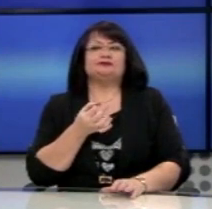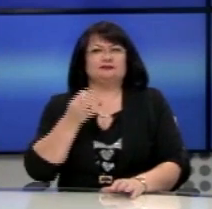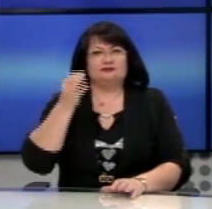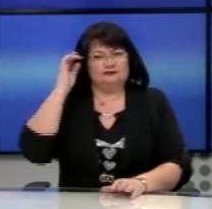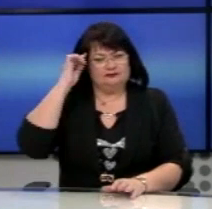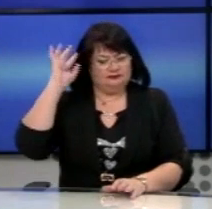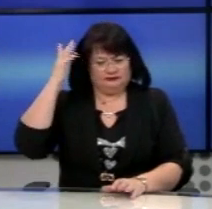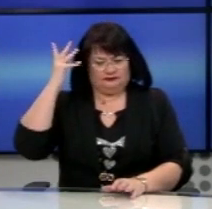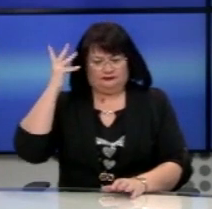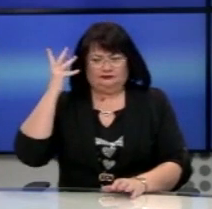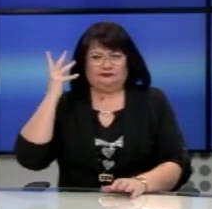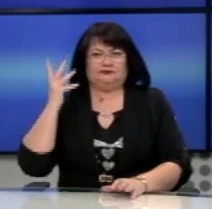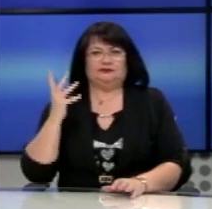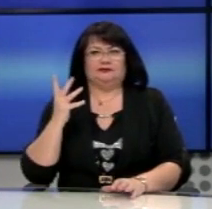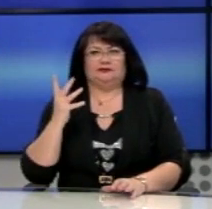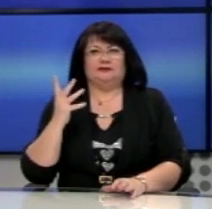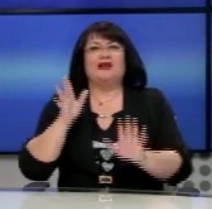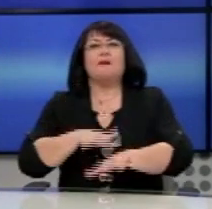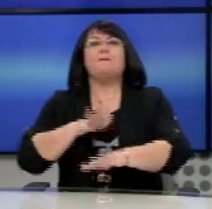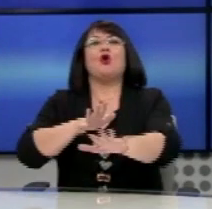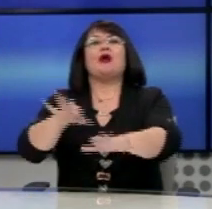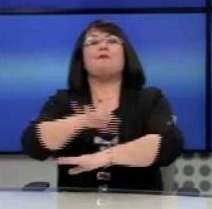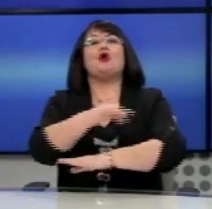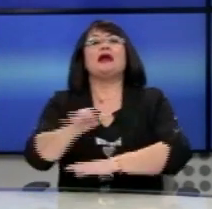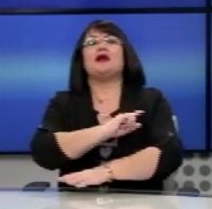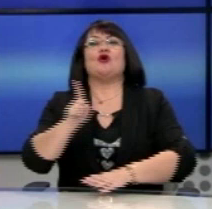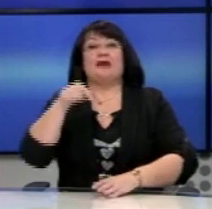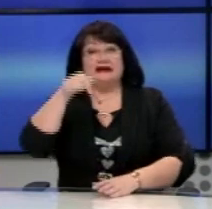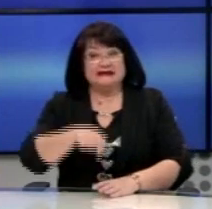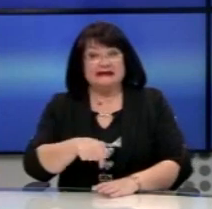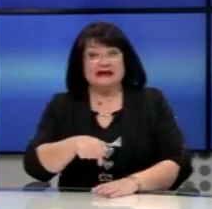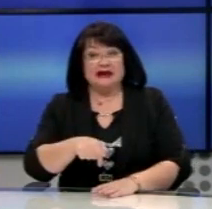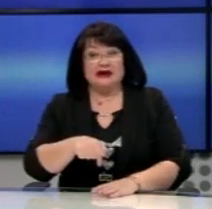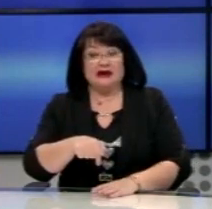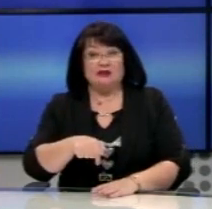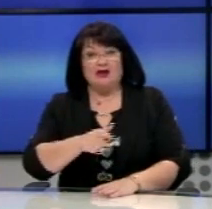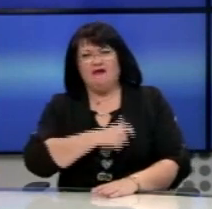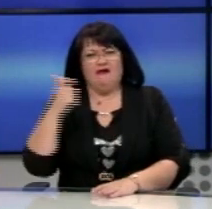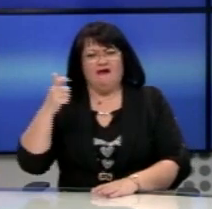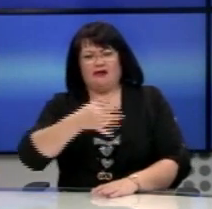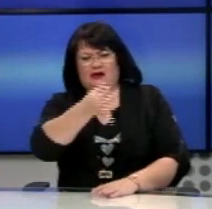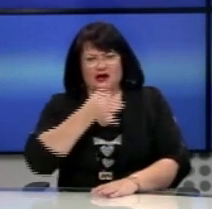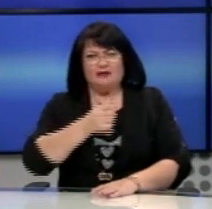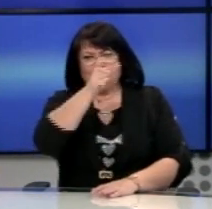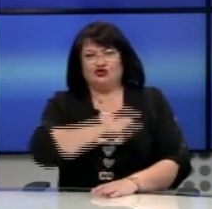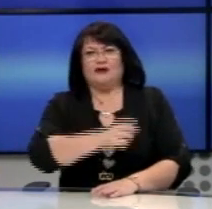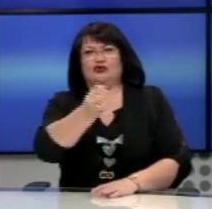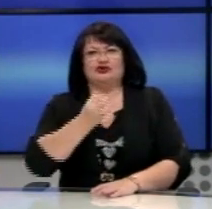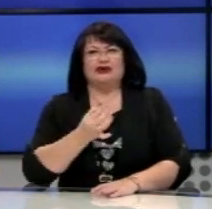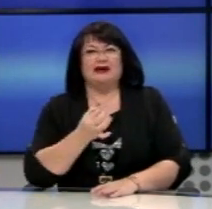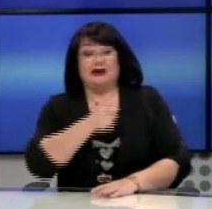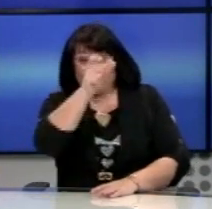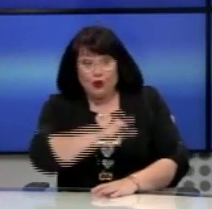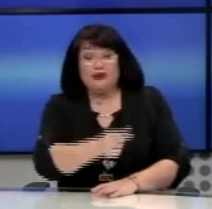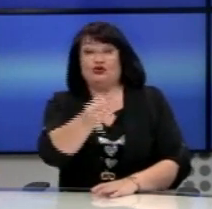παραλήρημα ενάντια στην πορεία του Πολυτεχνείου. Και σήμερα το απογειώσατε αυτό κι εσείς